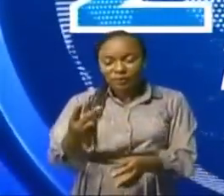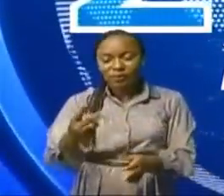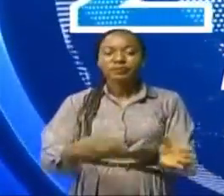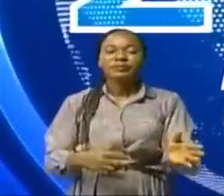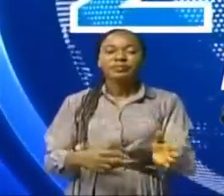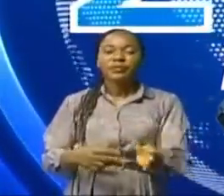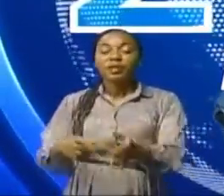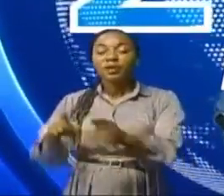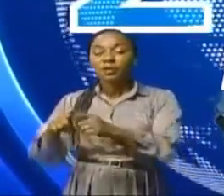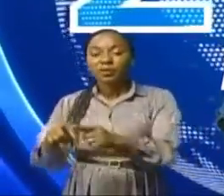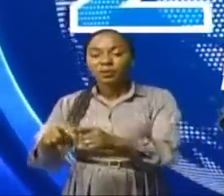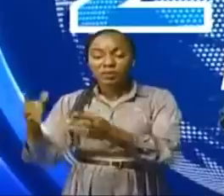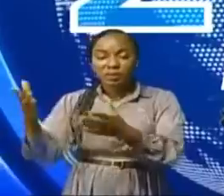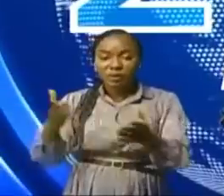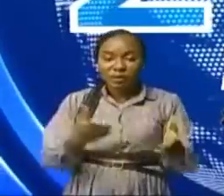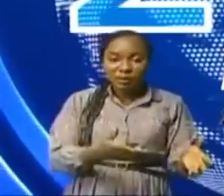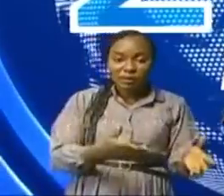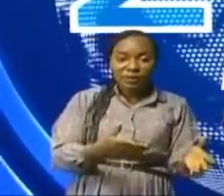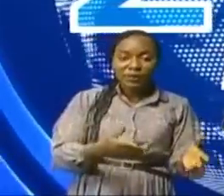portait clairement la mention